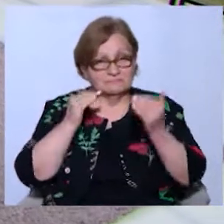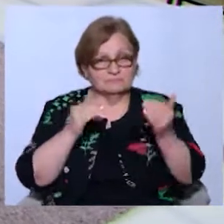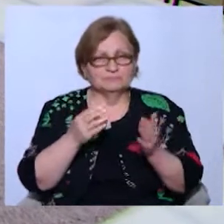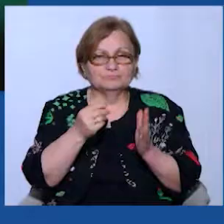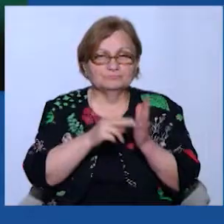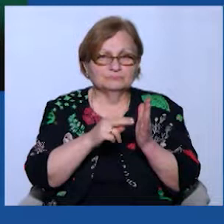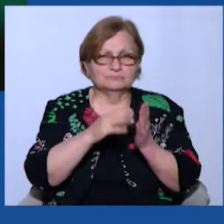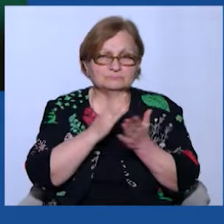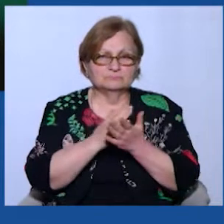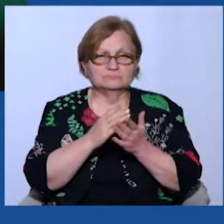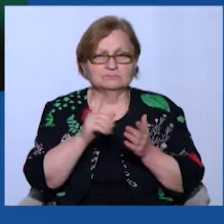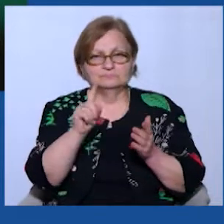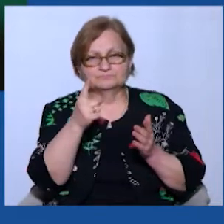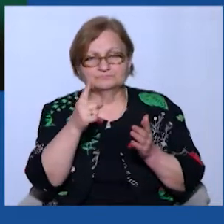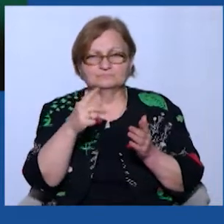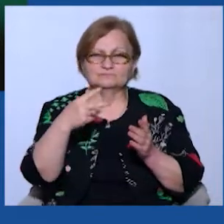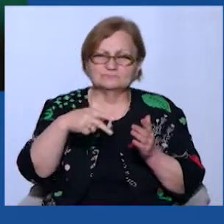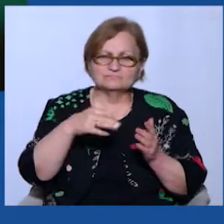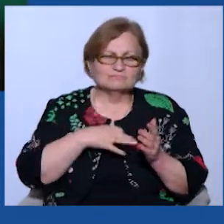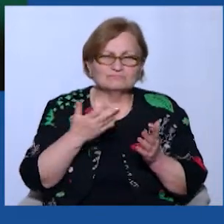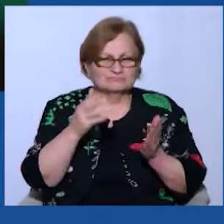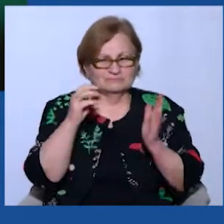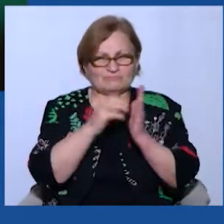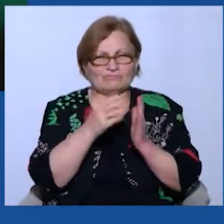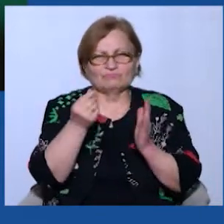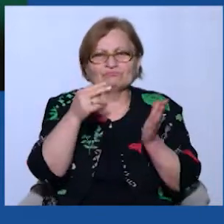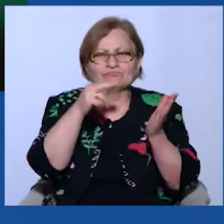არის ამ შემთხვევაში 1 ევრო ან 1 ლარი ან 20 თეთრი, სადაც ახატია.